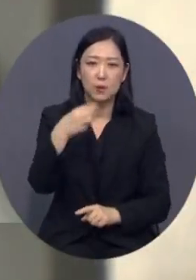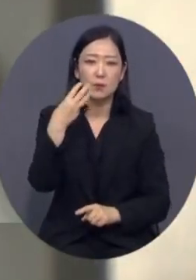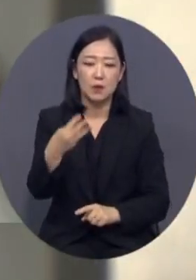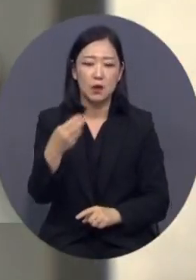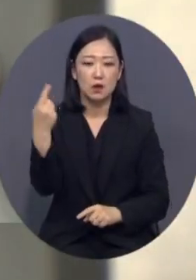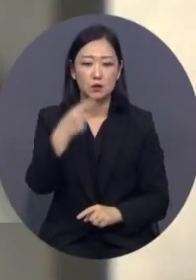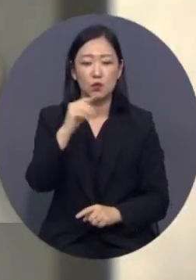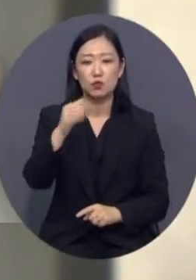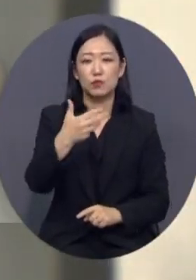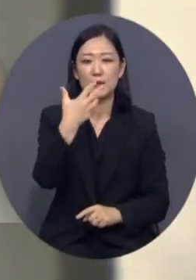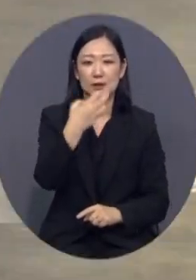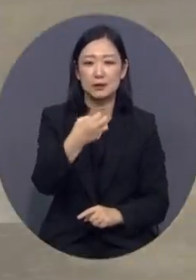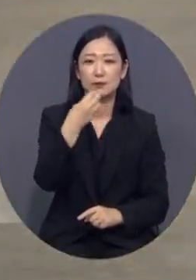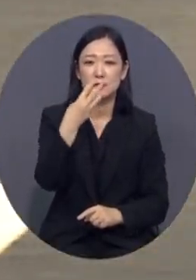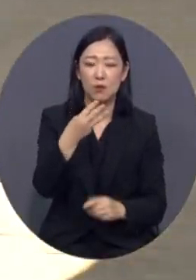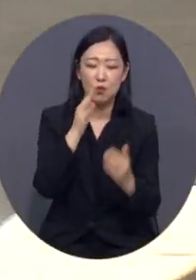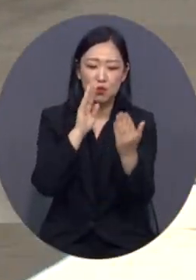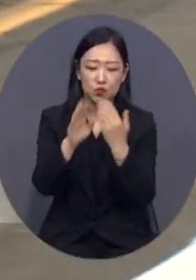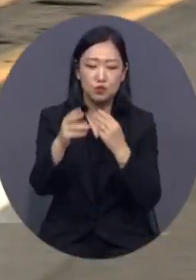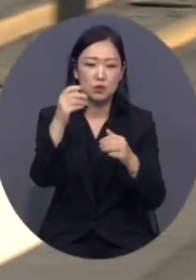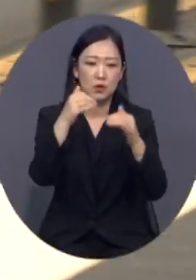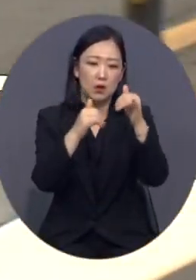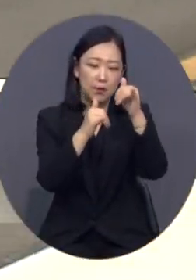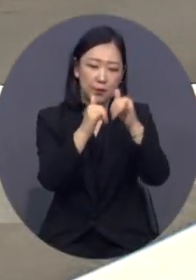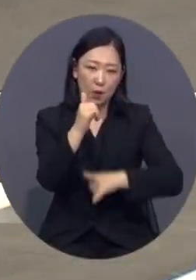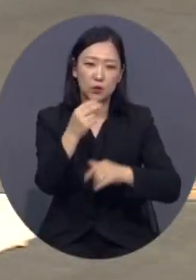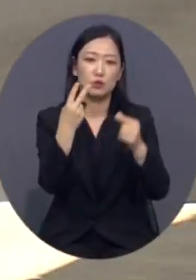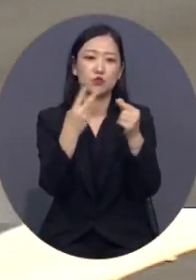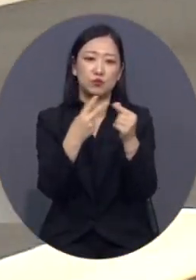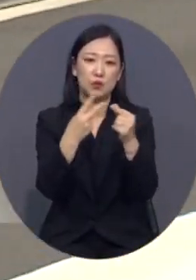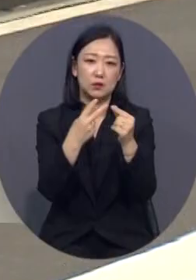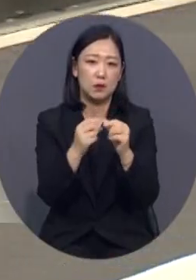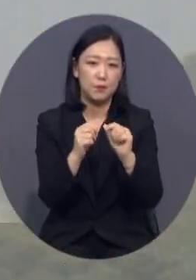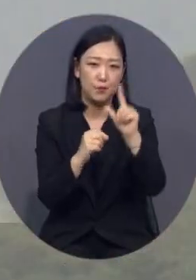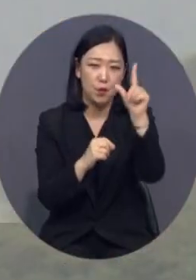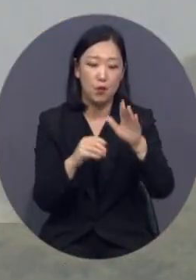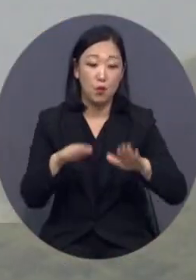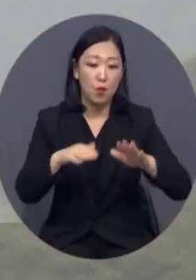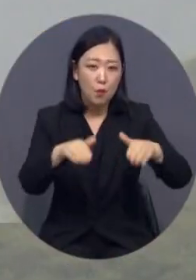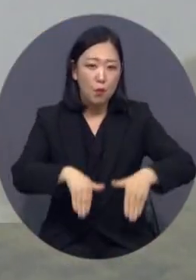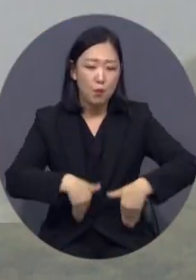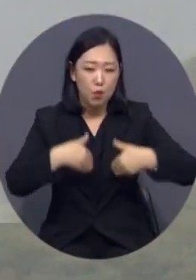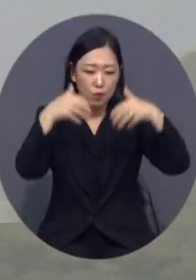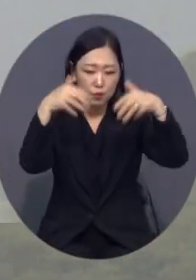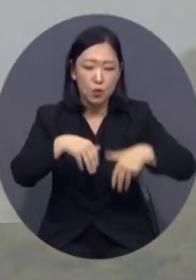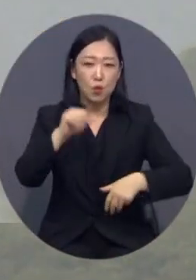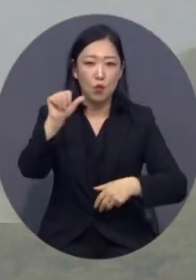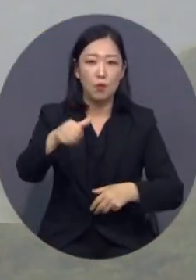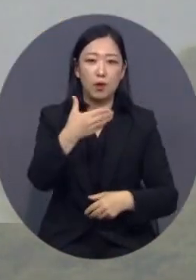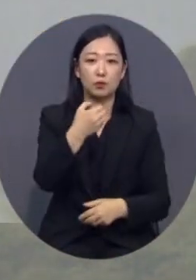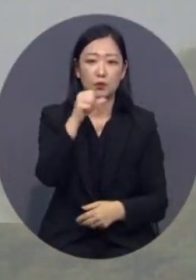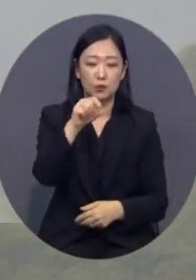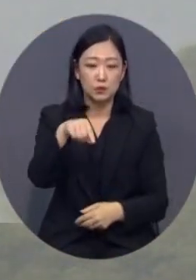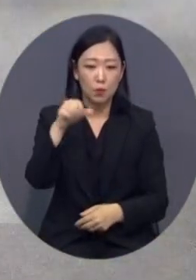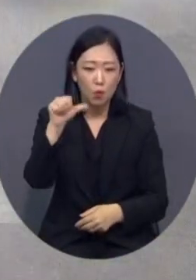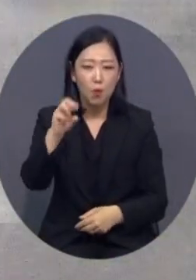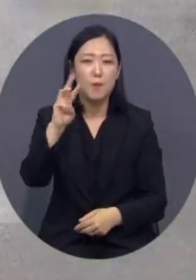1973년 이후 역대 두 번째로 높았습니다 볼품 강수량은 595.5mm로